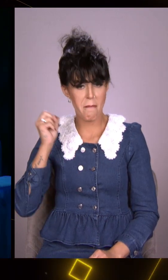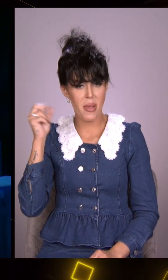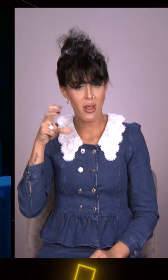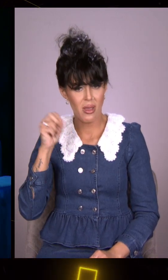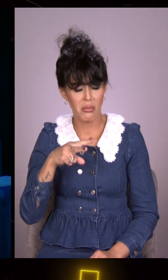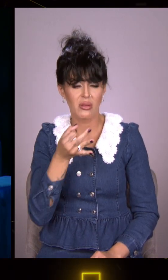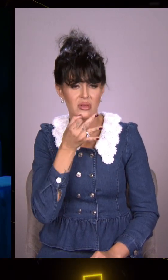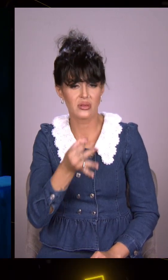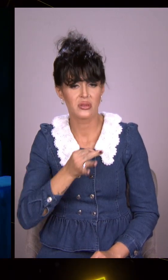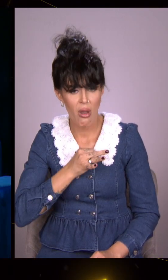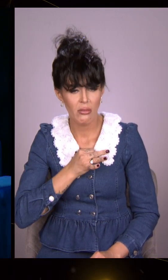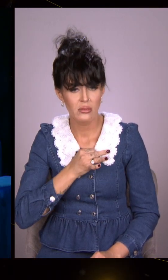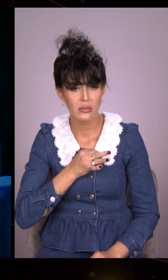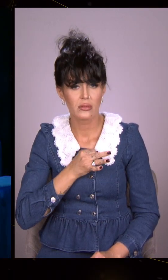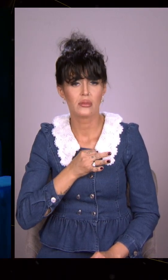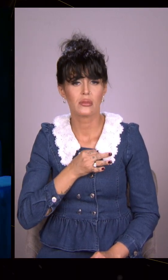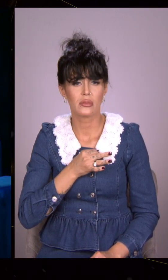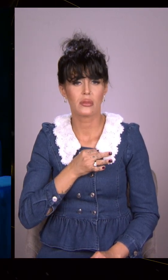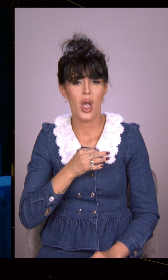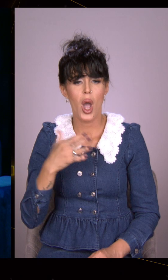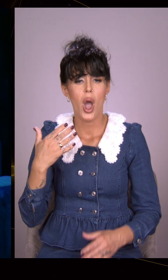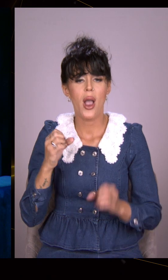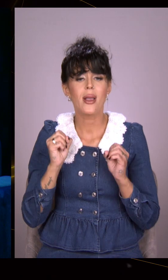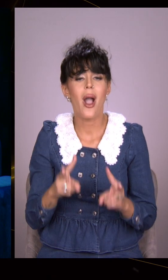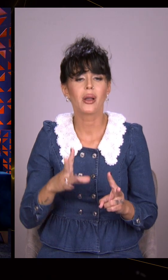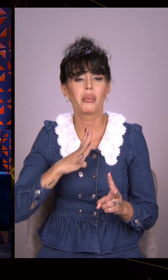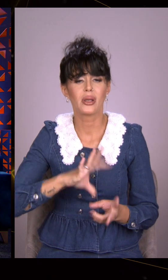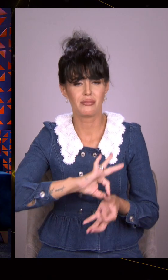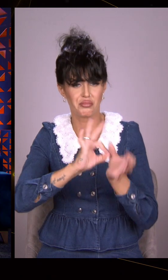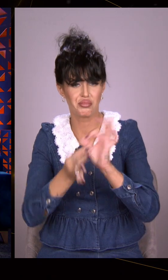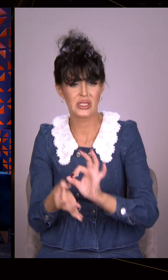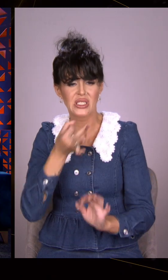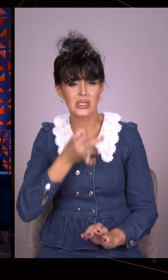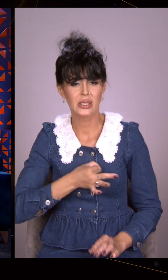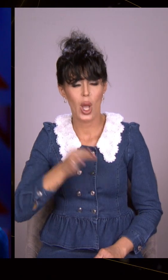сказала. Як вона мені сказала, я не пам'ятаю, бо